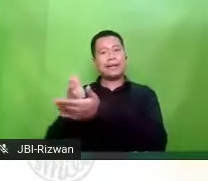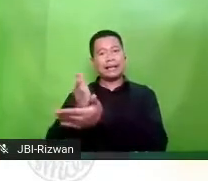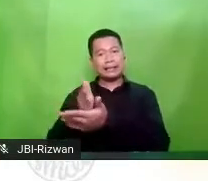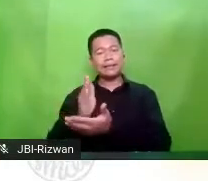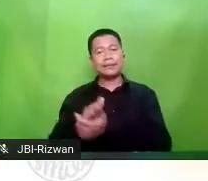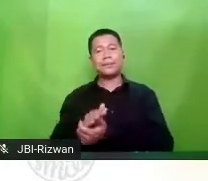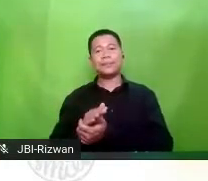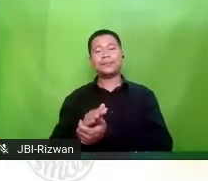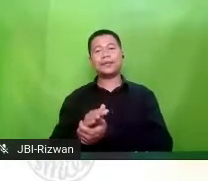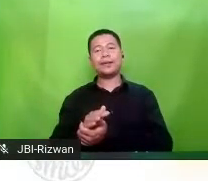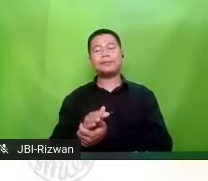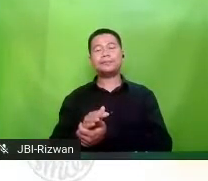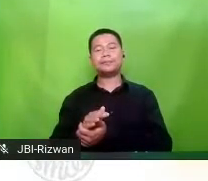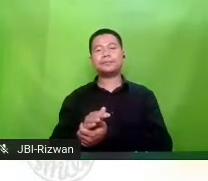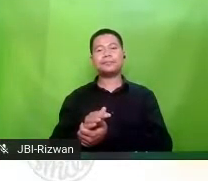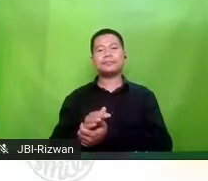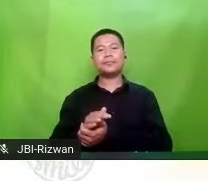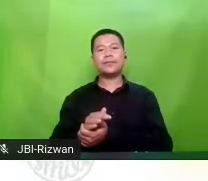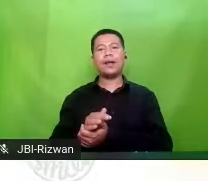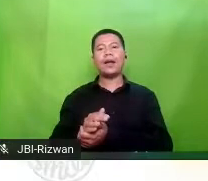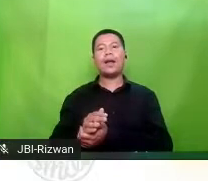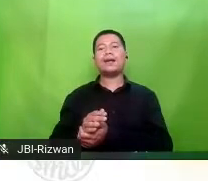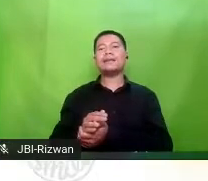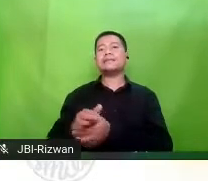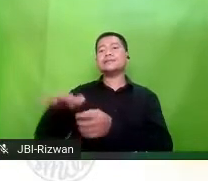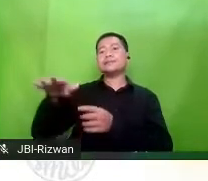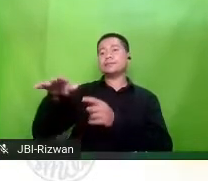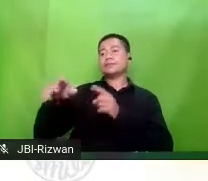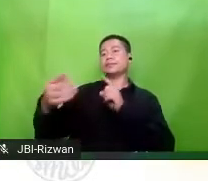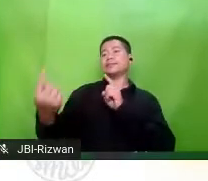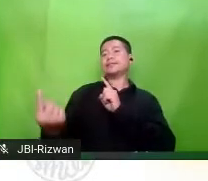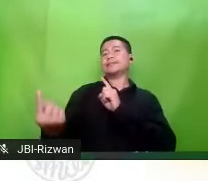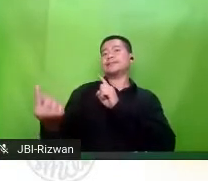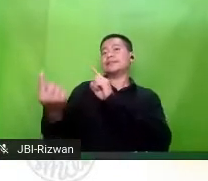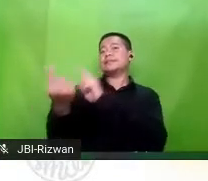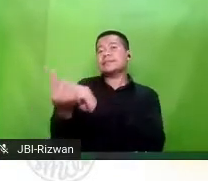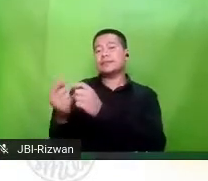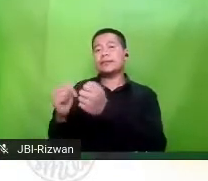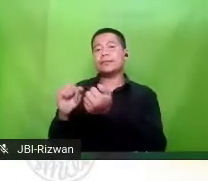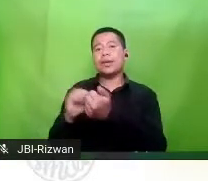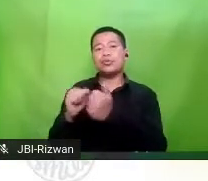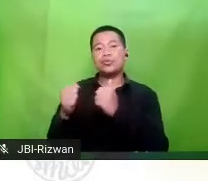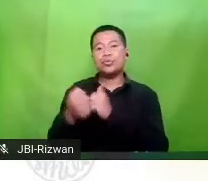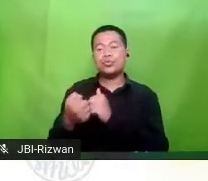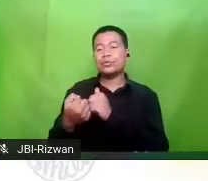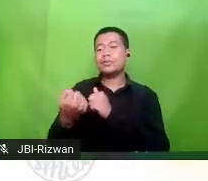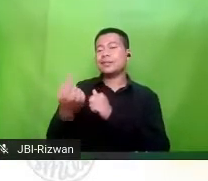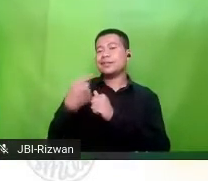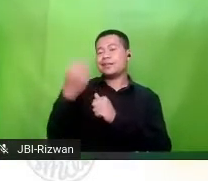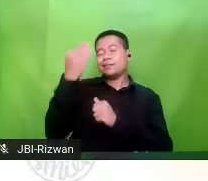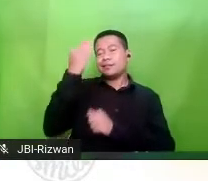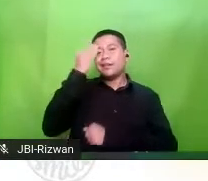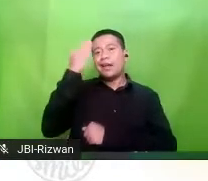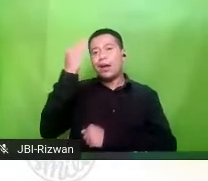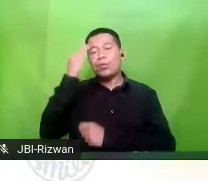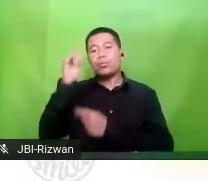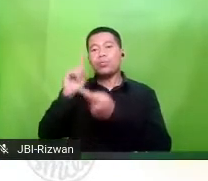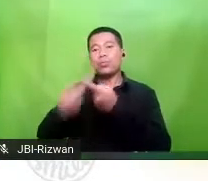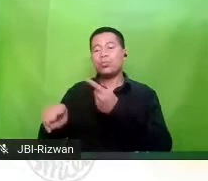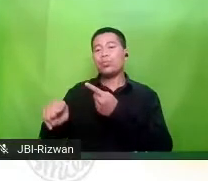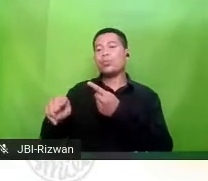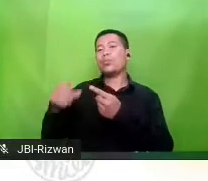andai kata ingin kita temukan kasusnya dan kita kenali di bawah usia 5